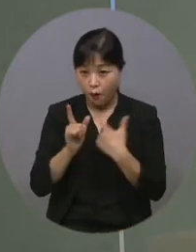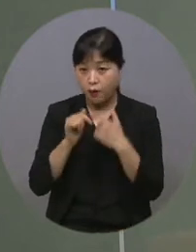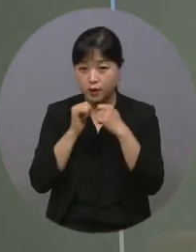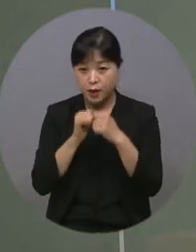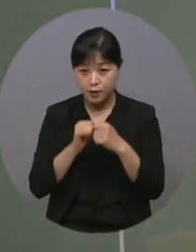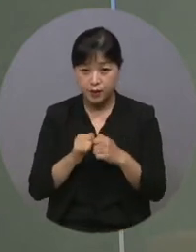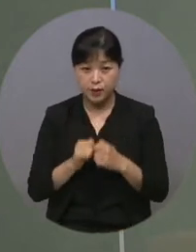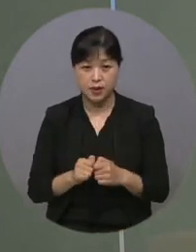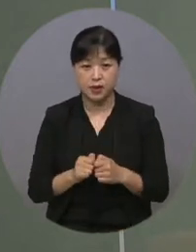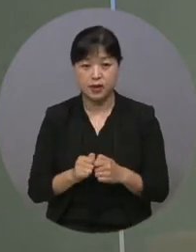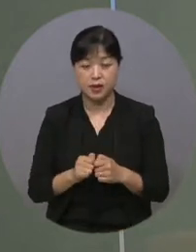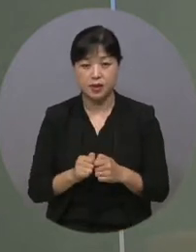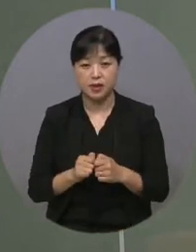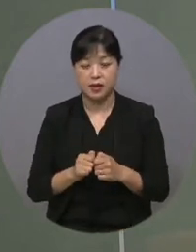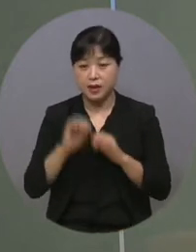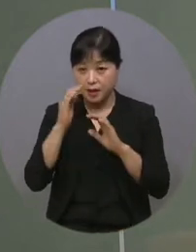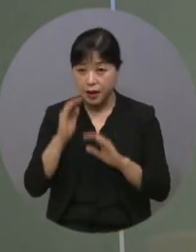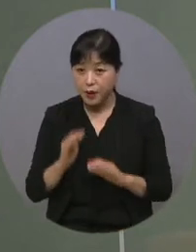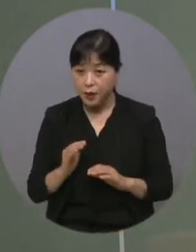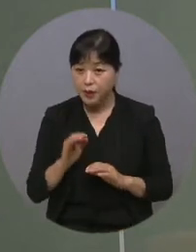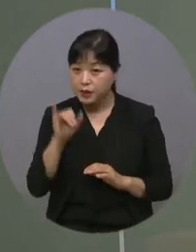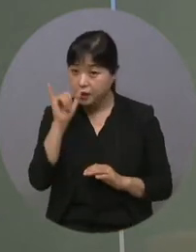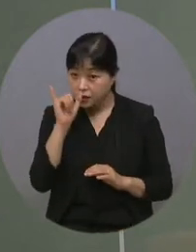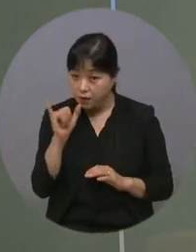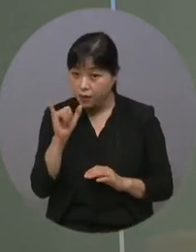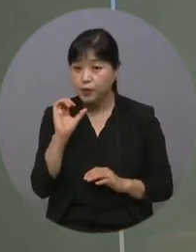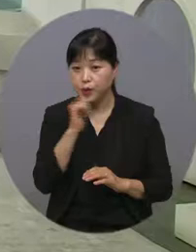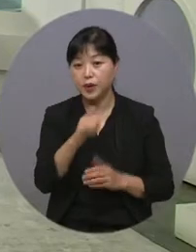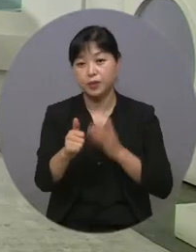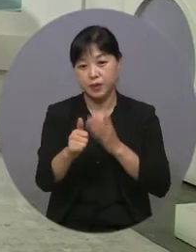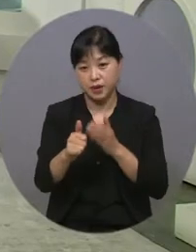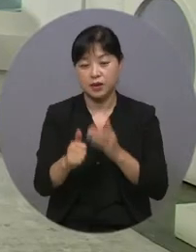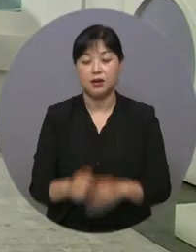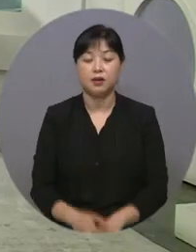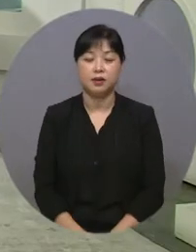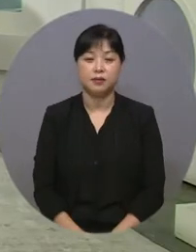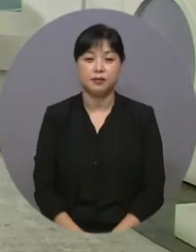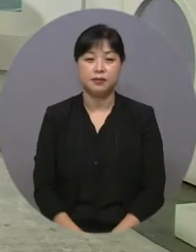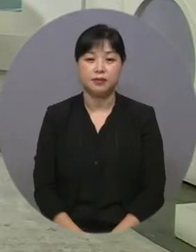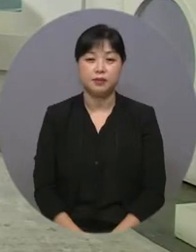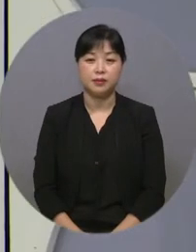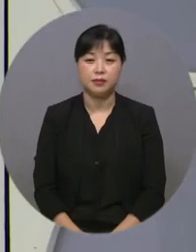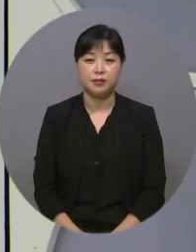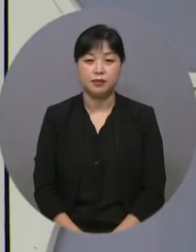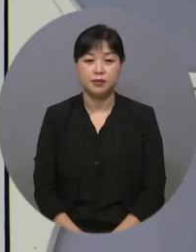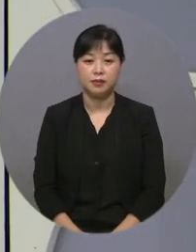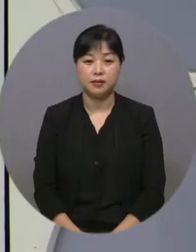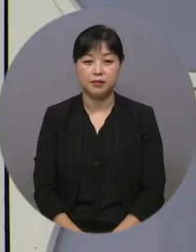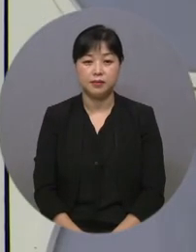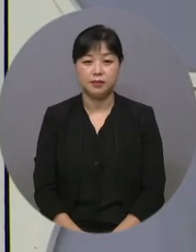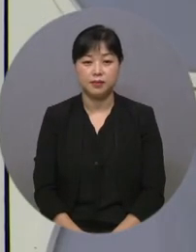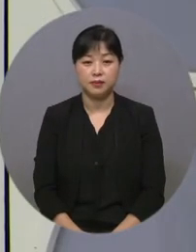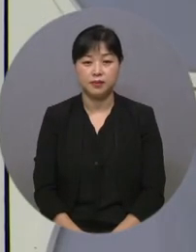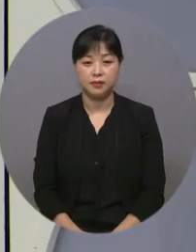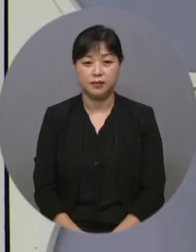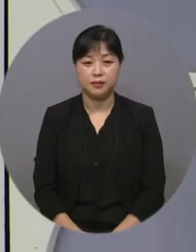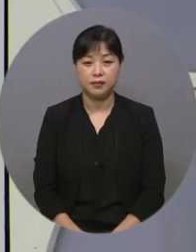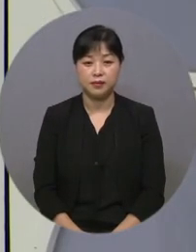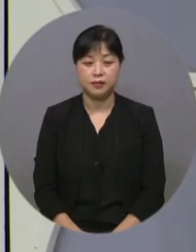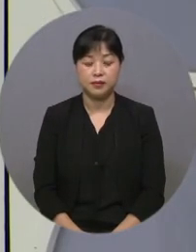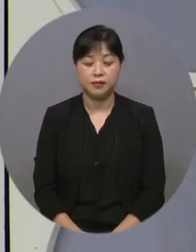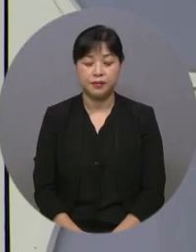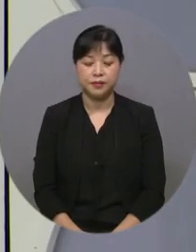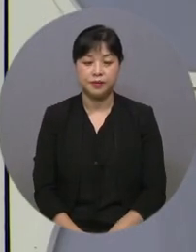여러 가지 그 매뉴얼이 있을 텐데 좀 소개 좀 해주세요. 그거는 이제